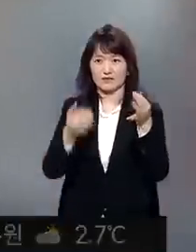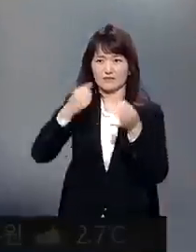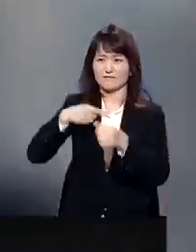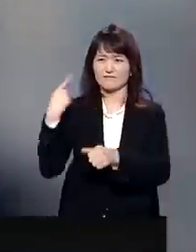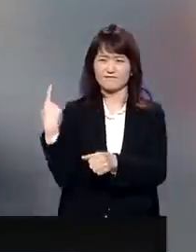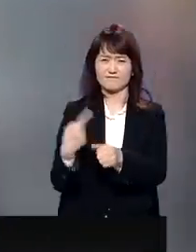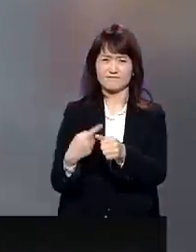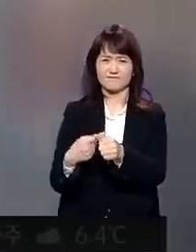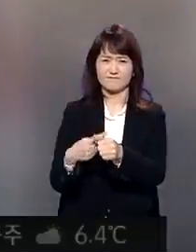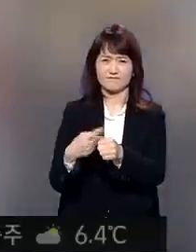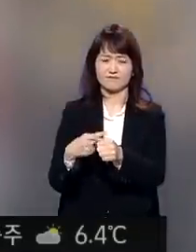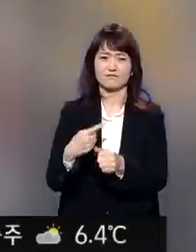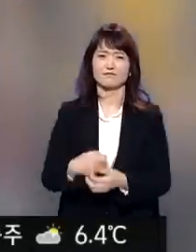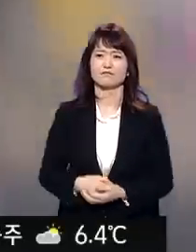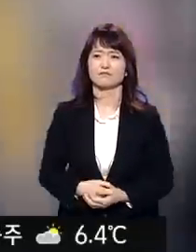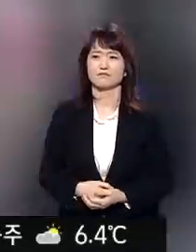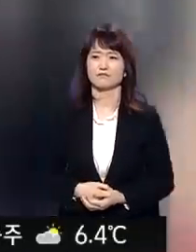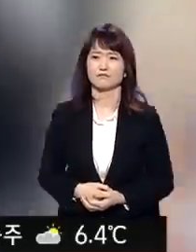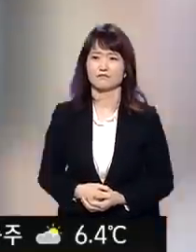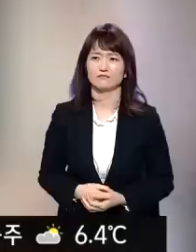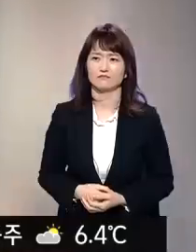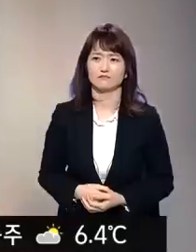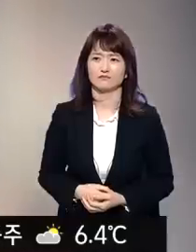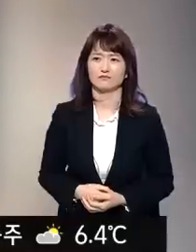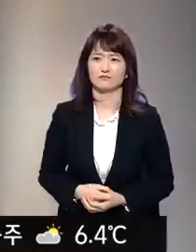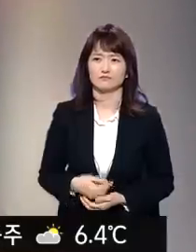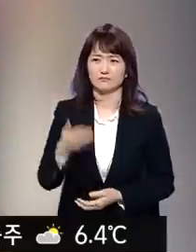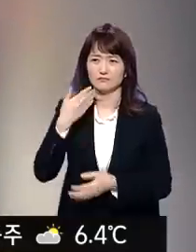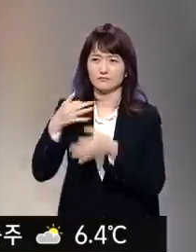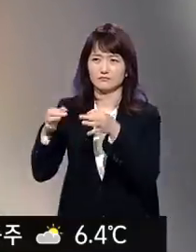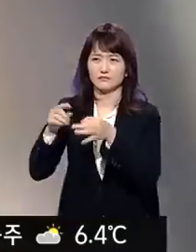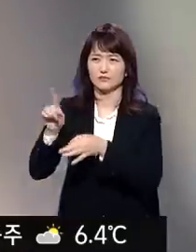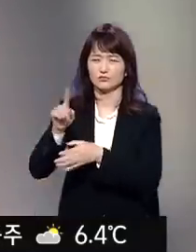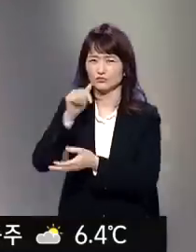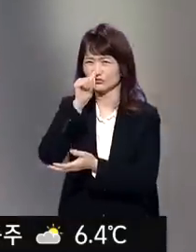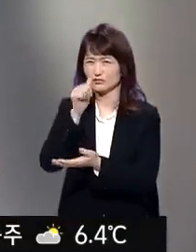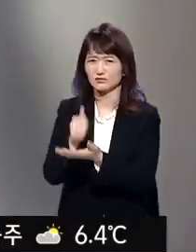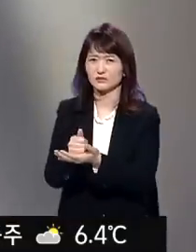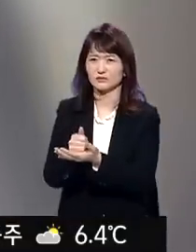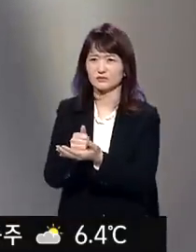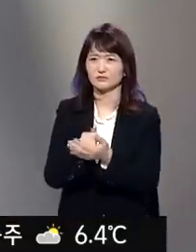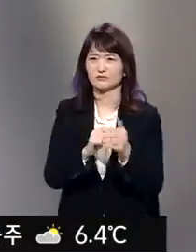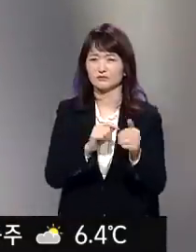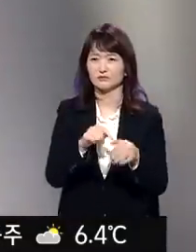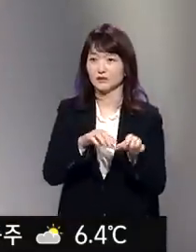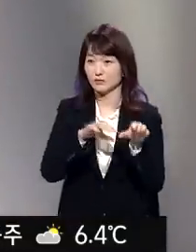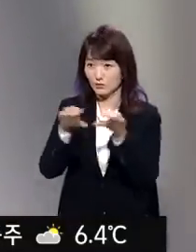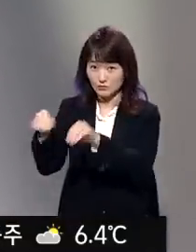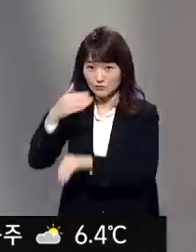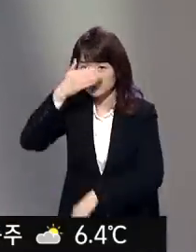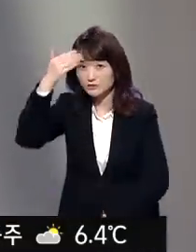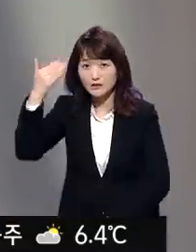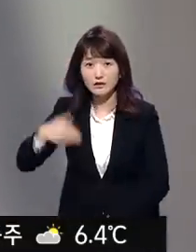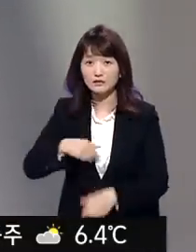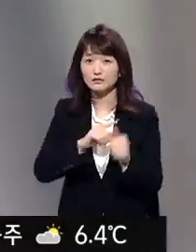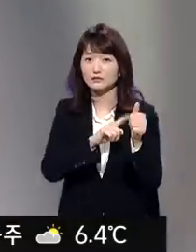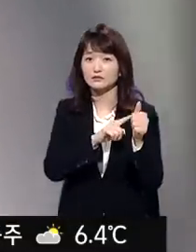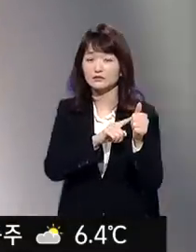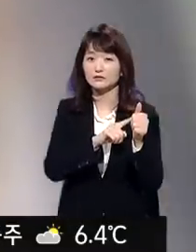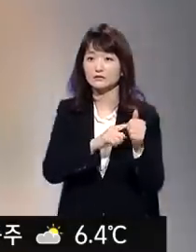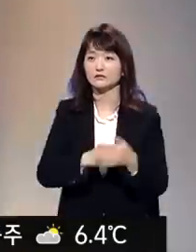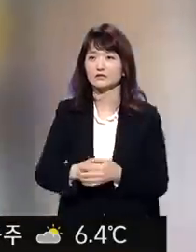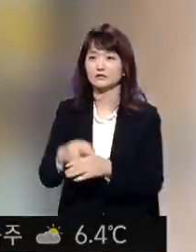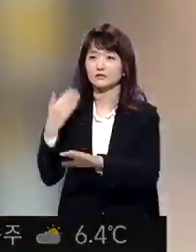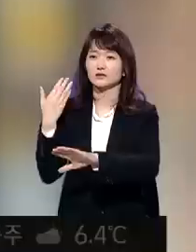더 세게 내리치기도 했습니다. 아유, 저 식당은 무슨 죄예요, 저게? 여기서 멈추면 다행이었는데 이 남성은